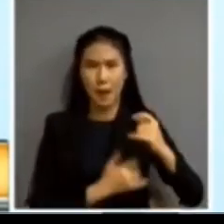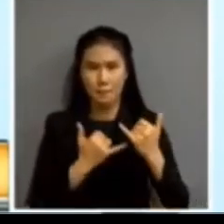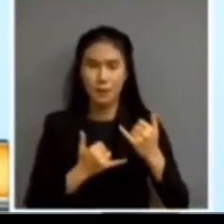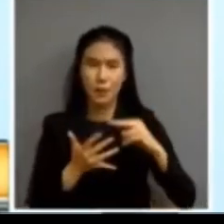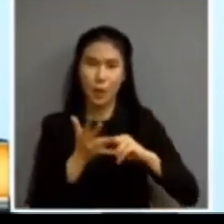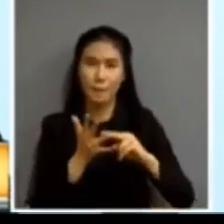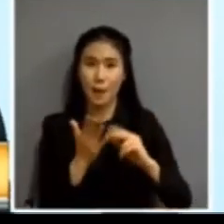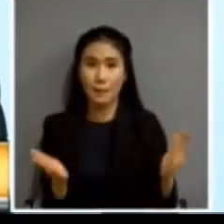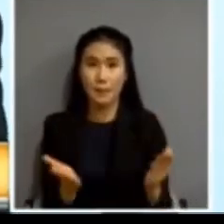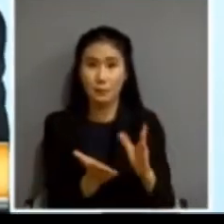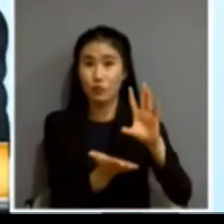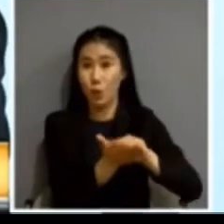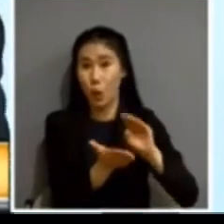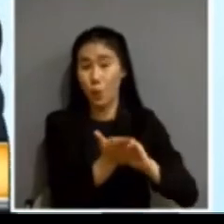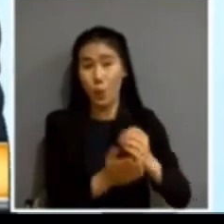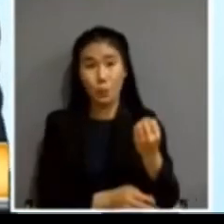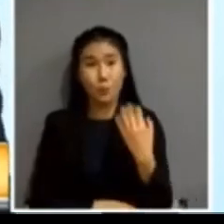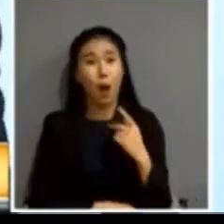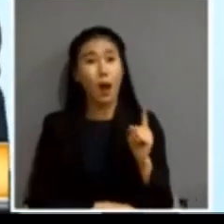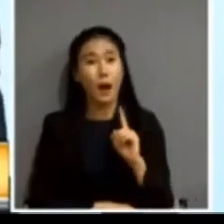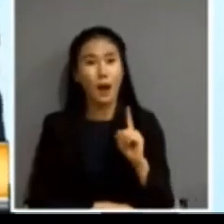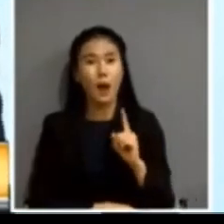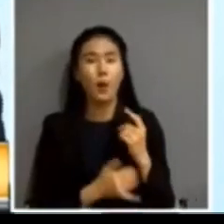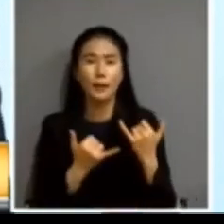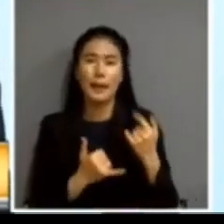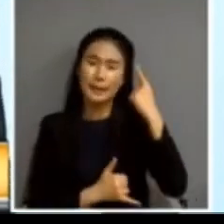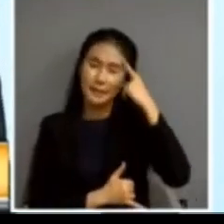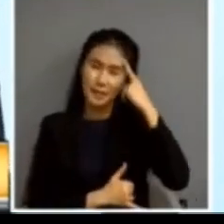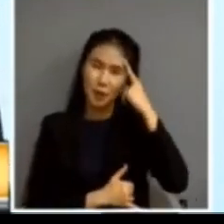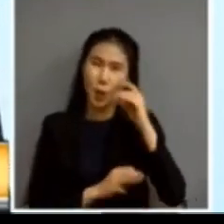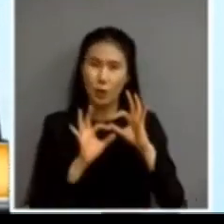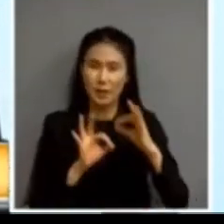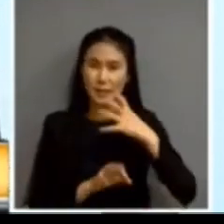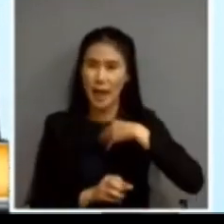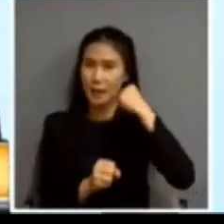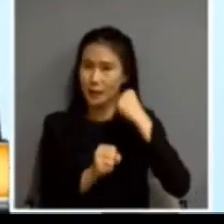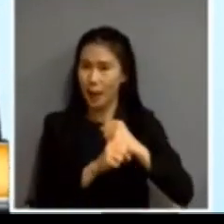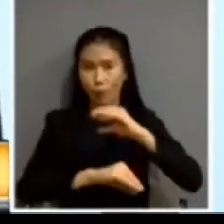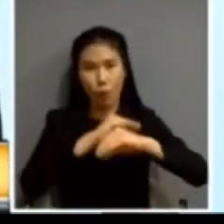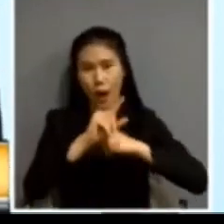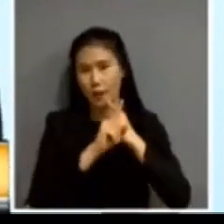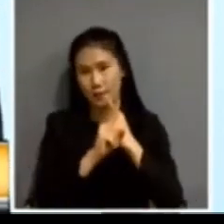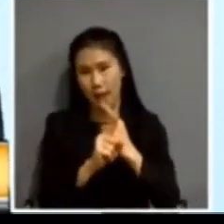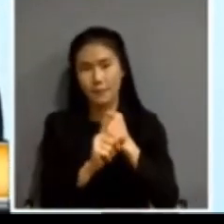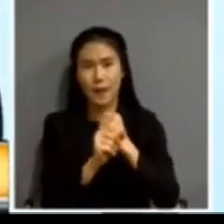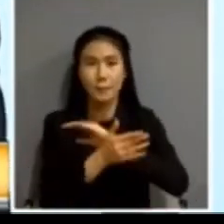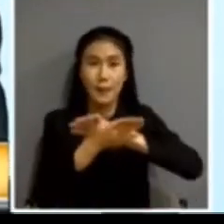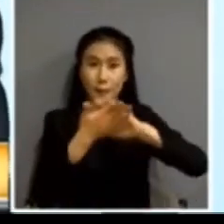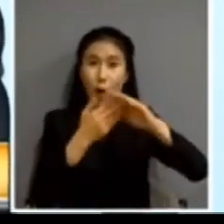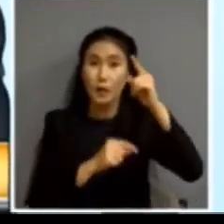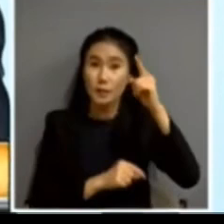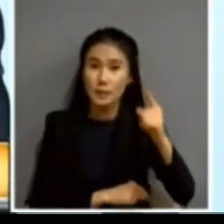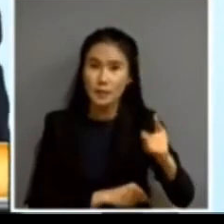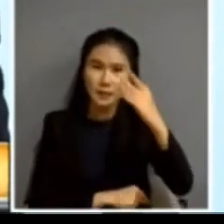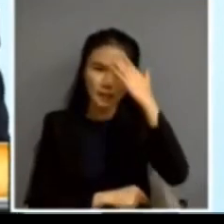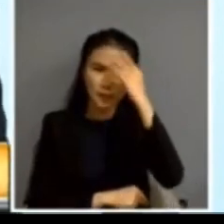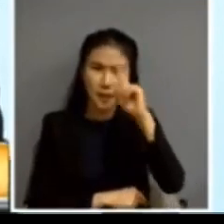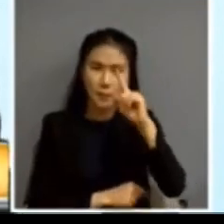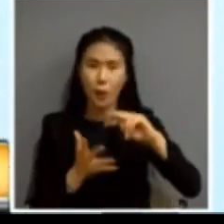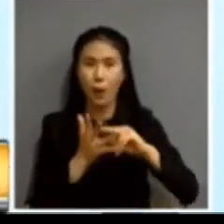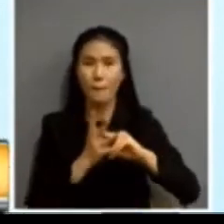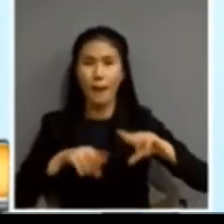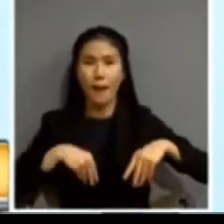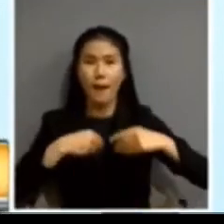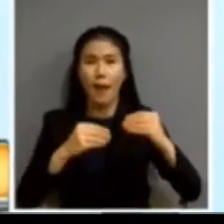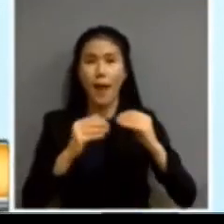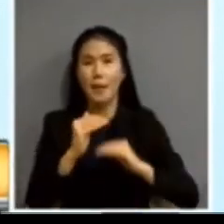ผู้ให้การสนับสนุนข้อมูลท่านบอกว่ารับปากว่าจะดำเนินการตามโครงการนี้ให้เสร็จเรียบร้อยแน่นอนเพราะเป็นการคืนความเป็น